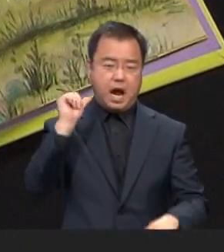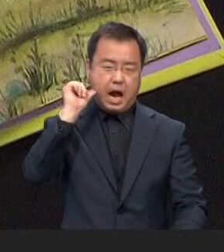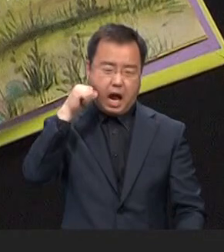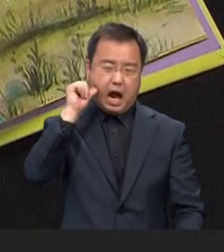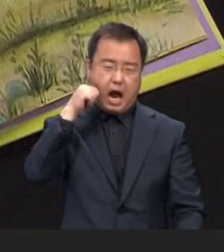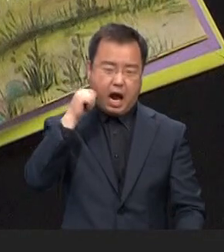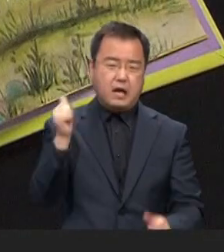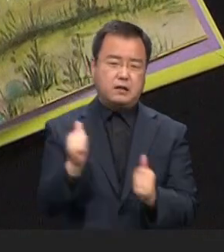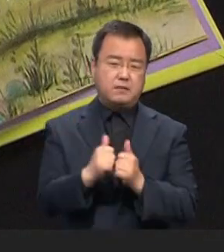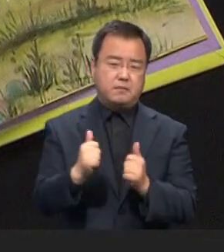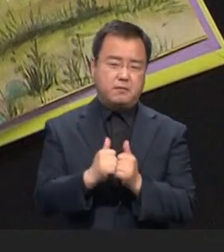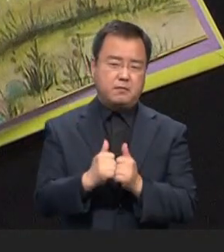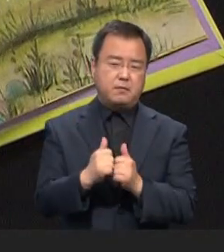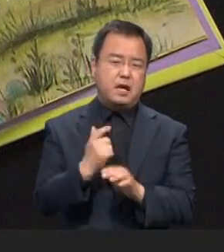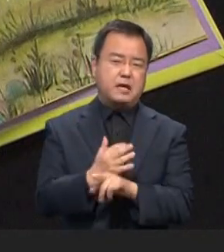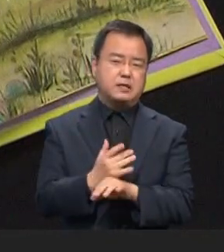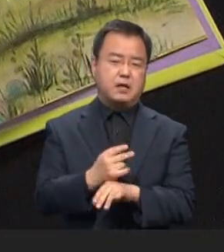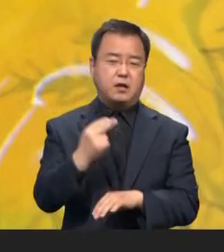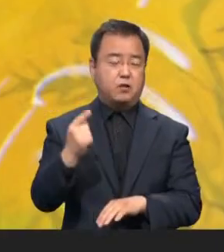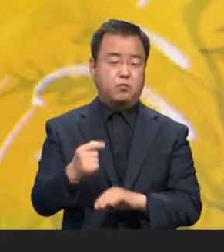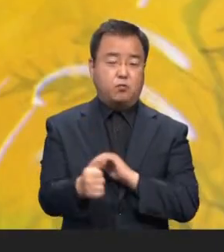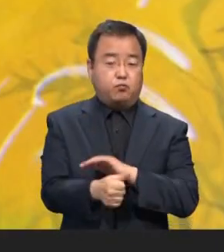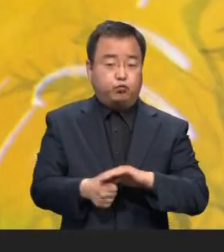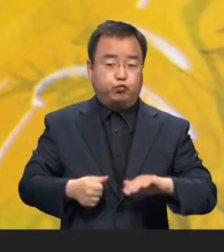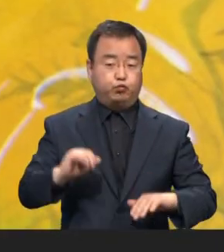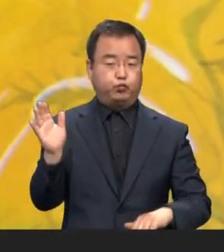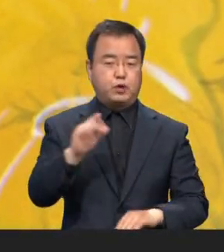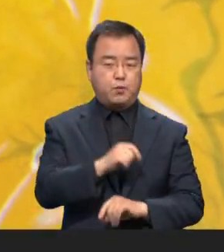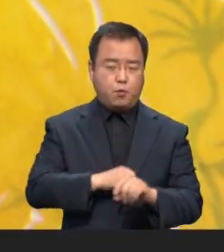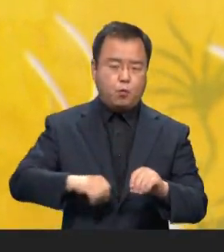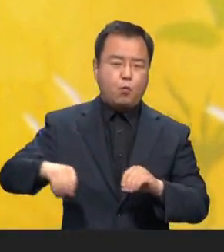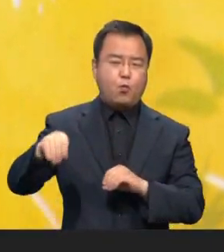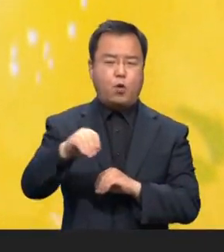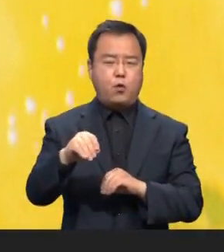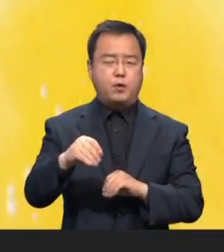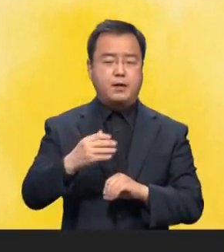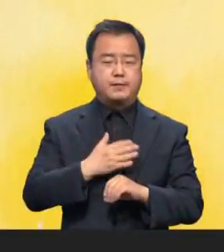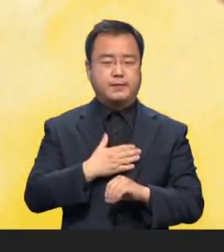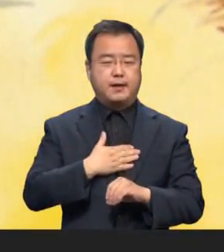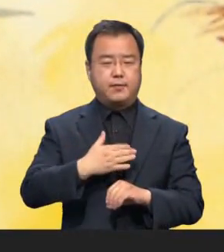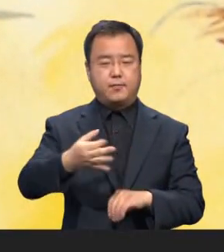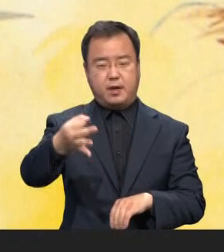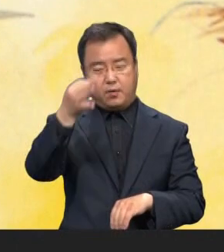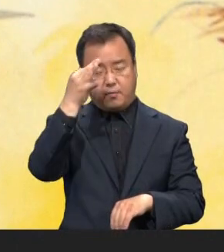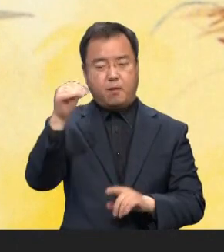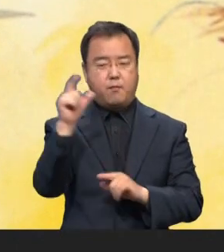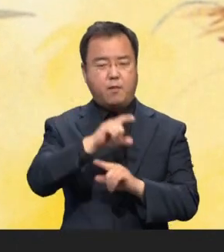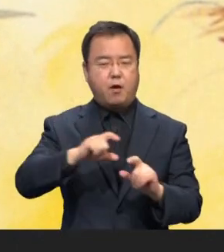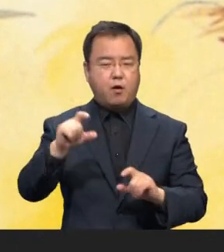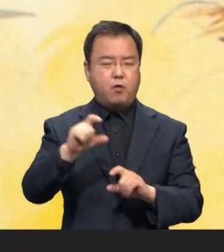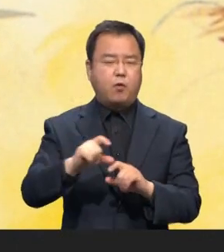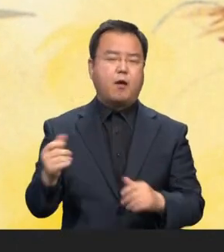놀려도 주눅들지 않습니다. 오히려 이런 외모를 재능으로 발전시키는데요.